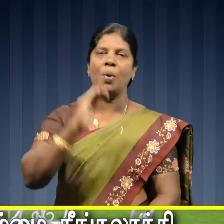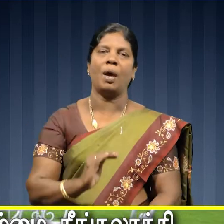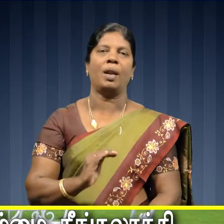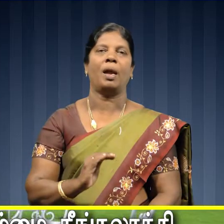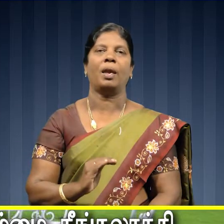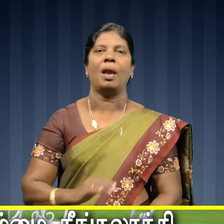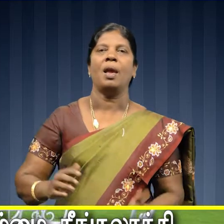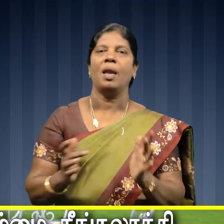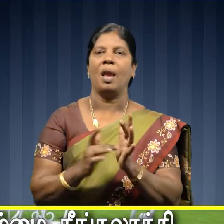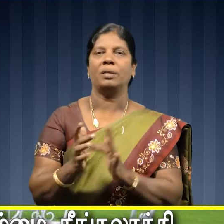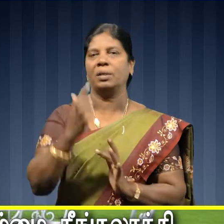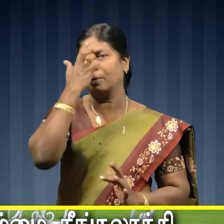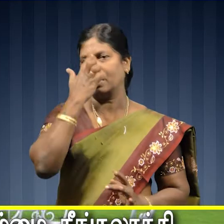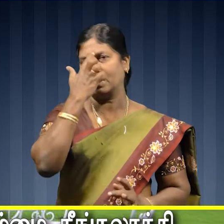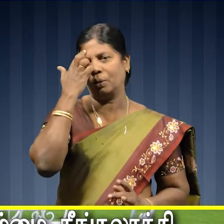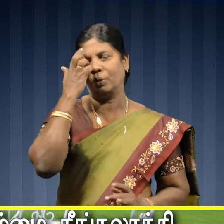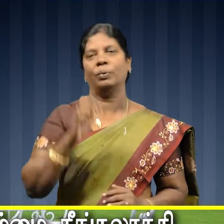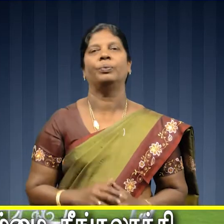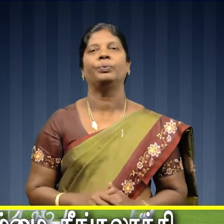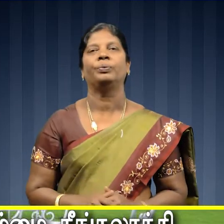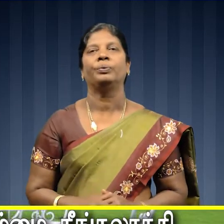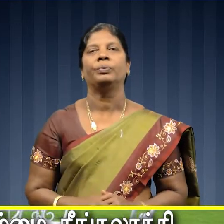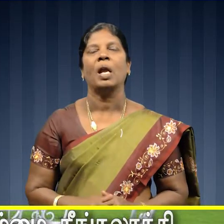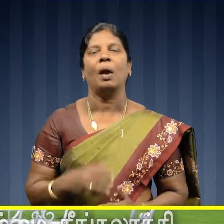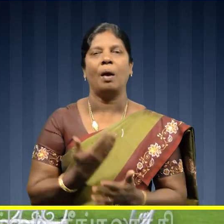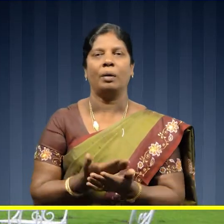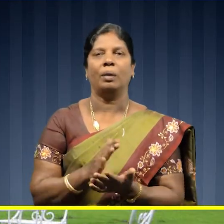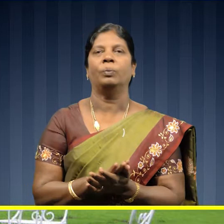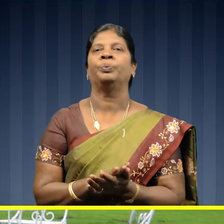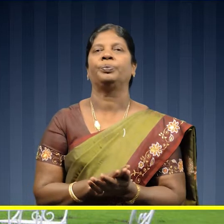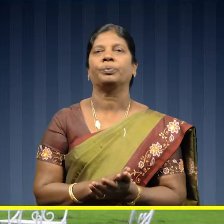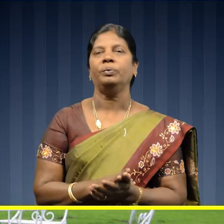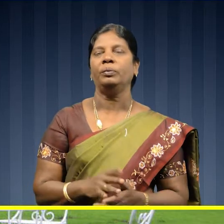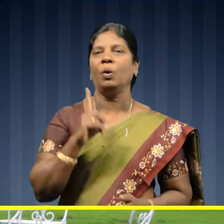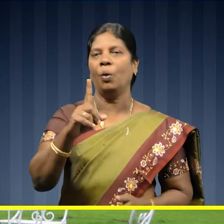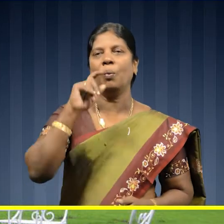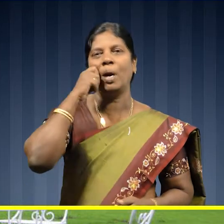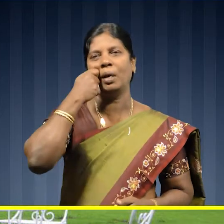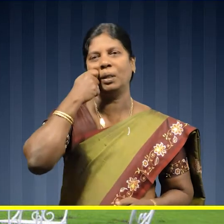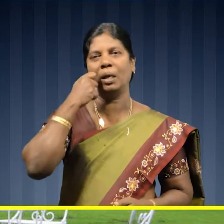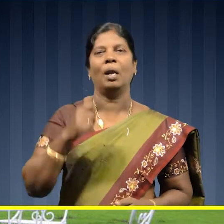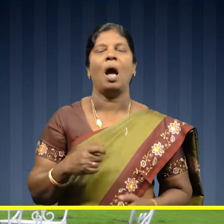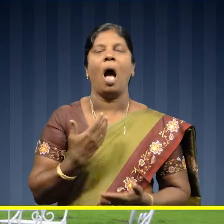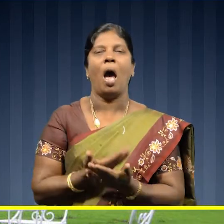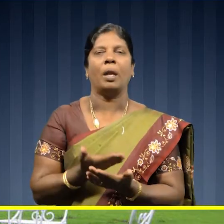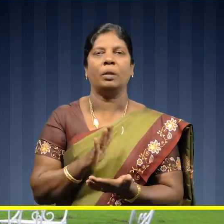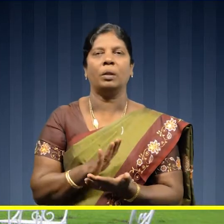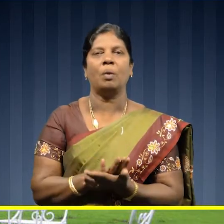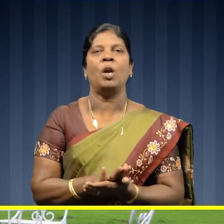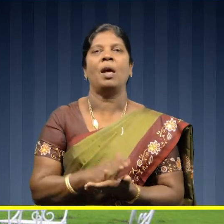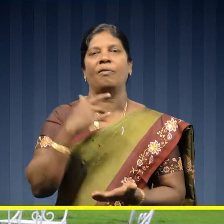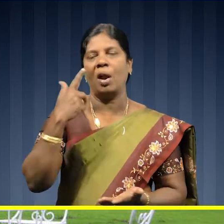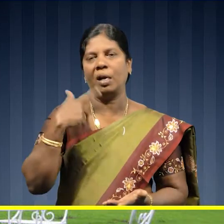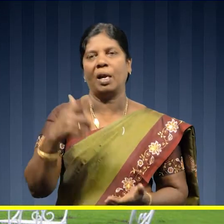இரட்சிக்கிறவருமாயிருக்கிற குமாரனாகிய இயேசு கிறிஸ்து. அப்படி என்றால் எப்பொழுது ஒரு மனிதன்